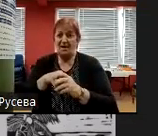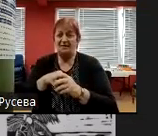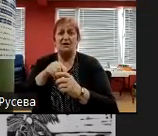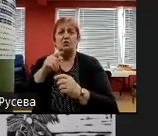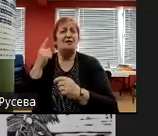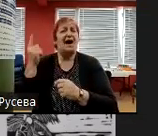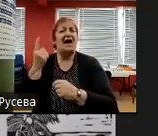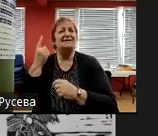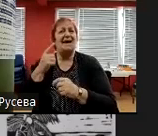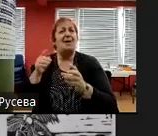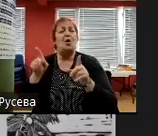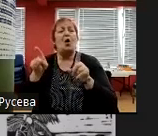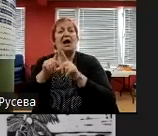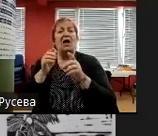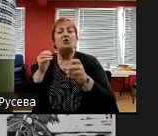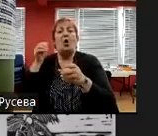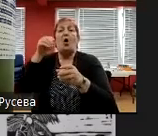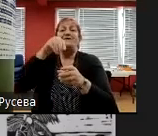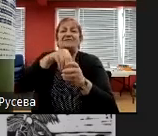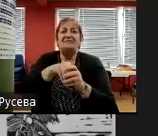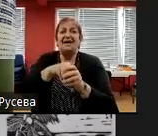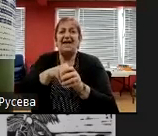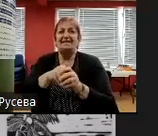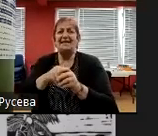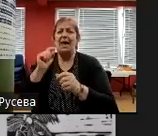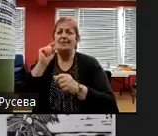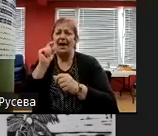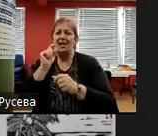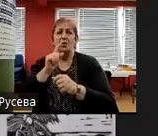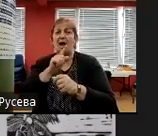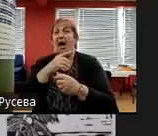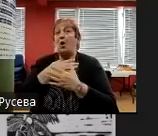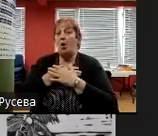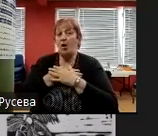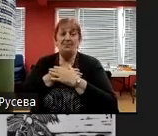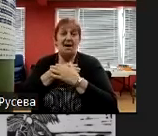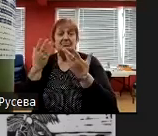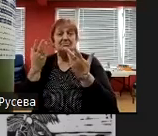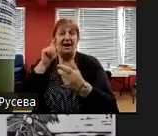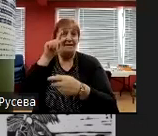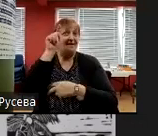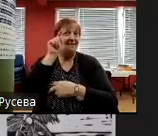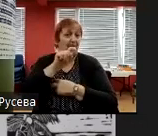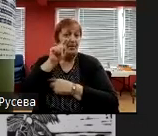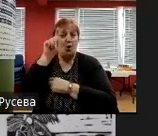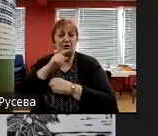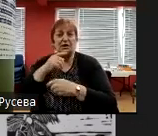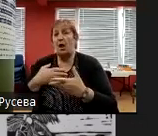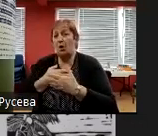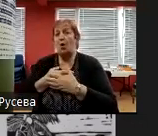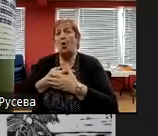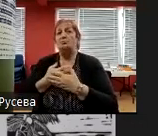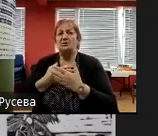като въведение и ако имате някакви въпроси или ако искате